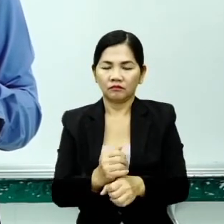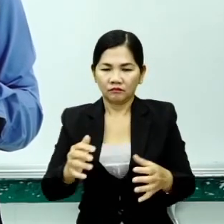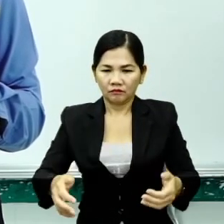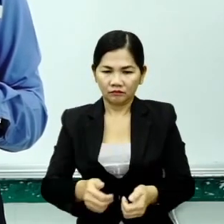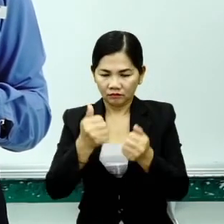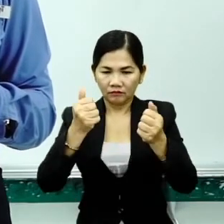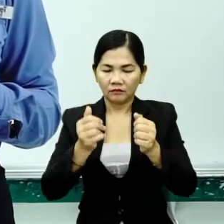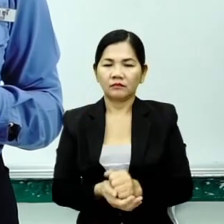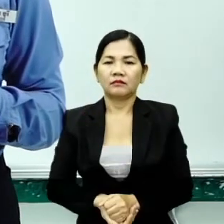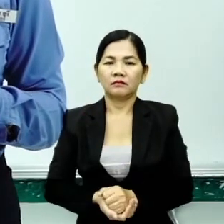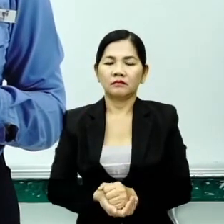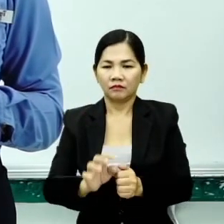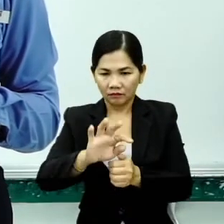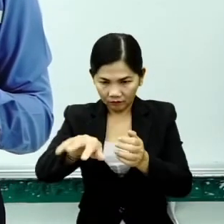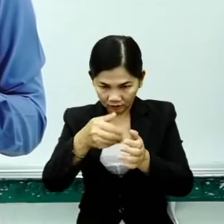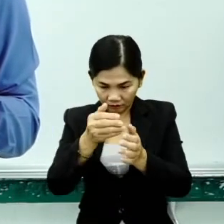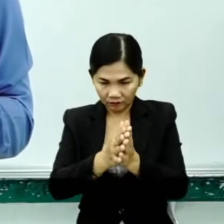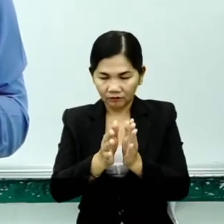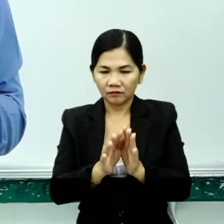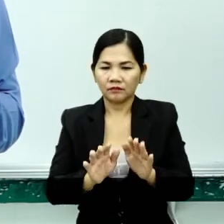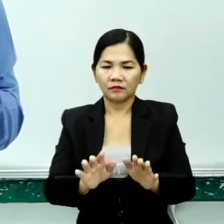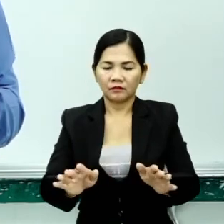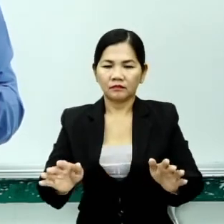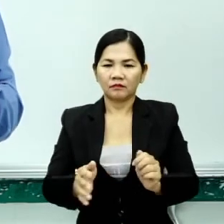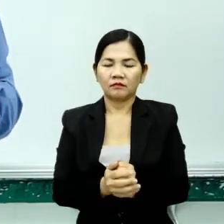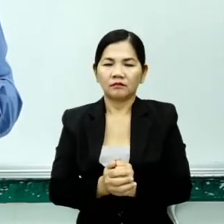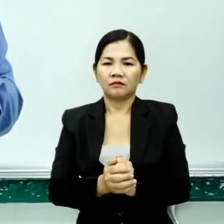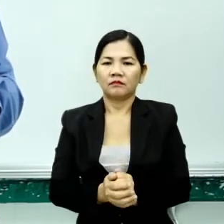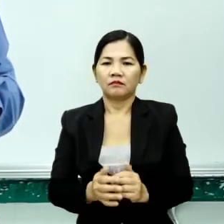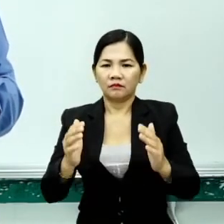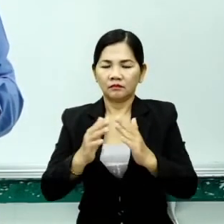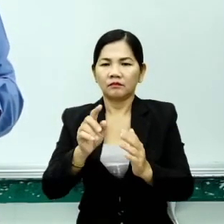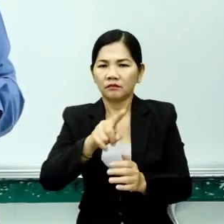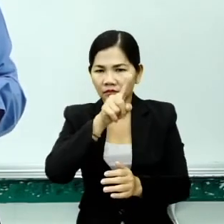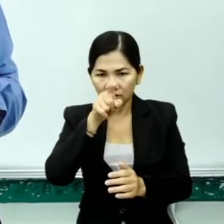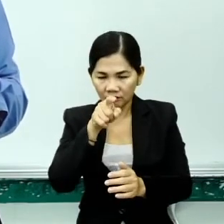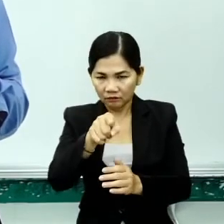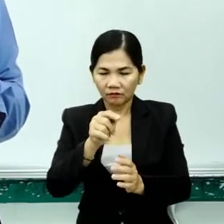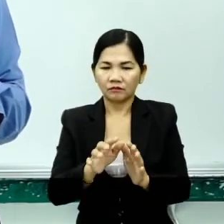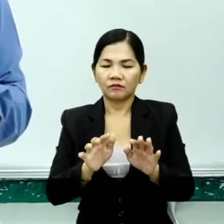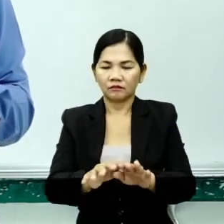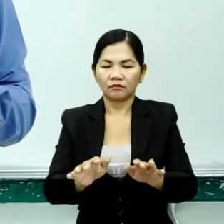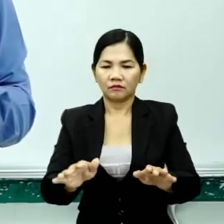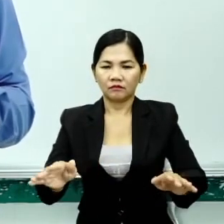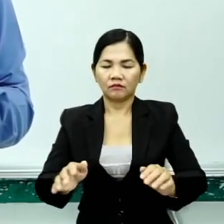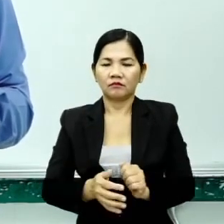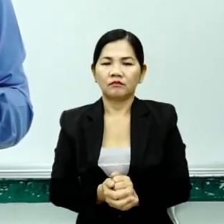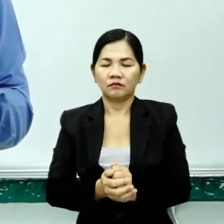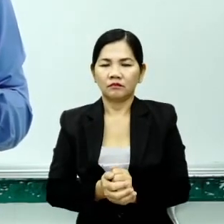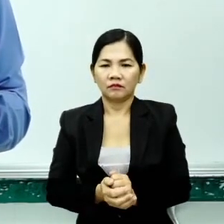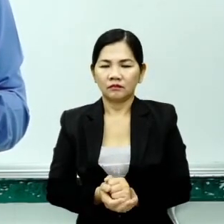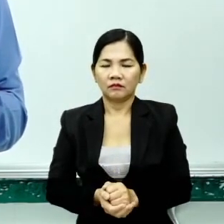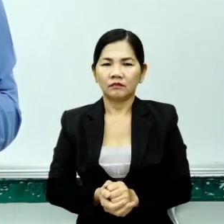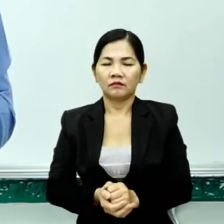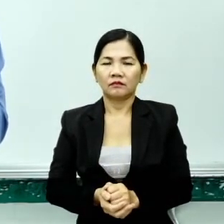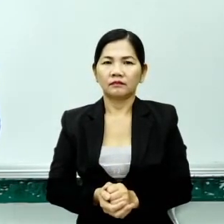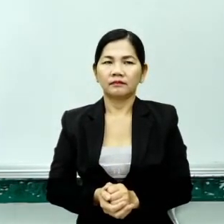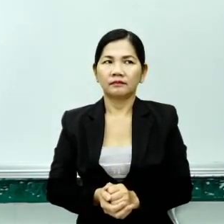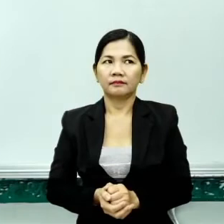thân áp sen sen cha ở con chán con có tặng ác này chắc này kêu nông miền sầm nu mới tiết cha số tài cắn cha con tặng ác